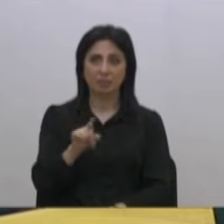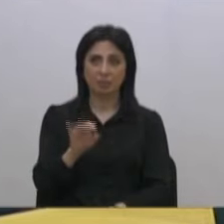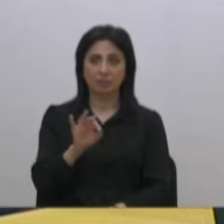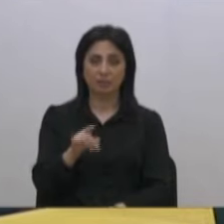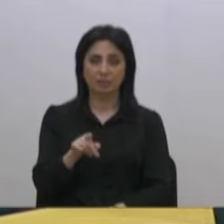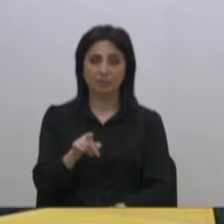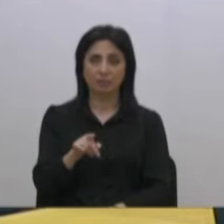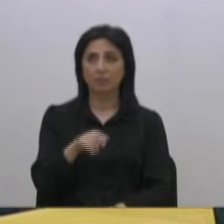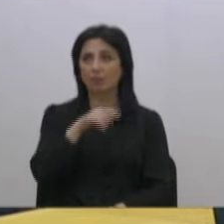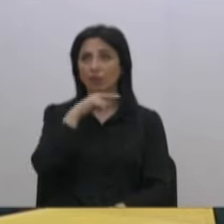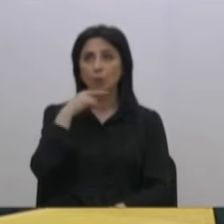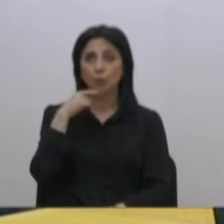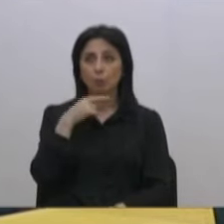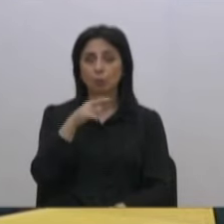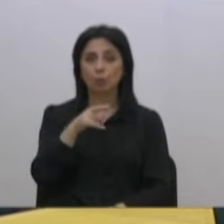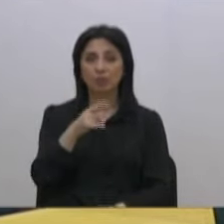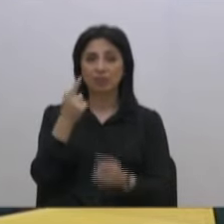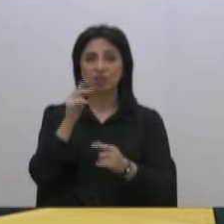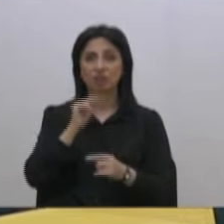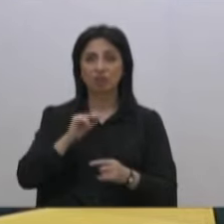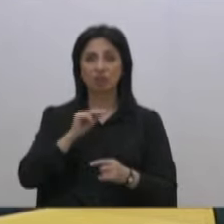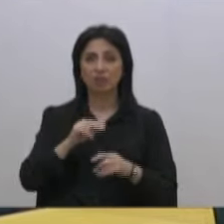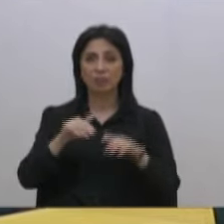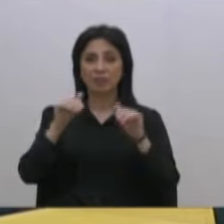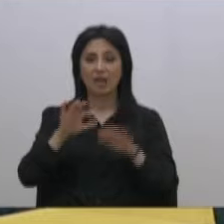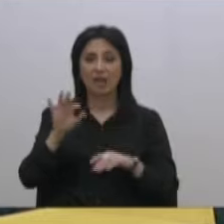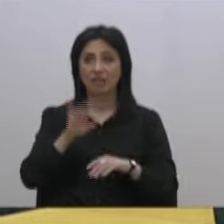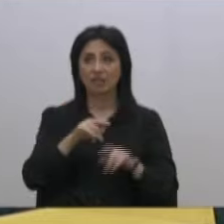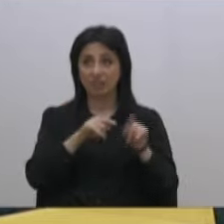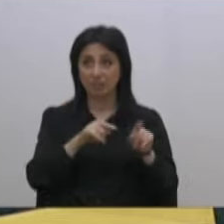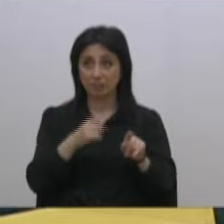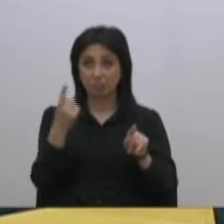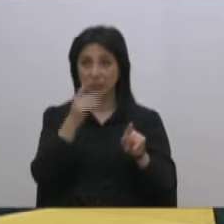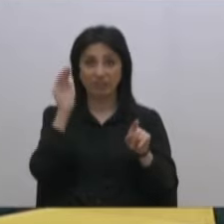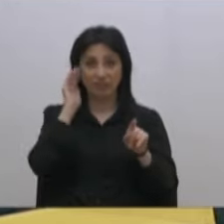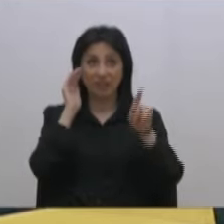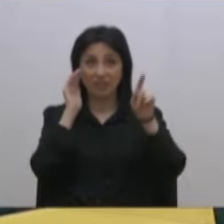და რუსეთის ჩინოვნიკების გადაწყვეტილებებზე. ანუ ისინი